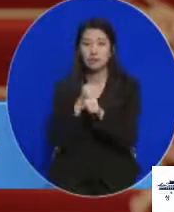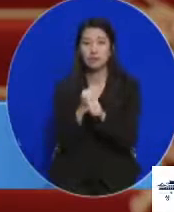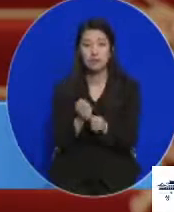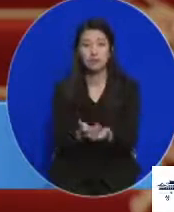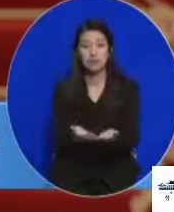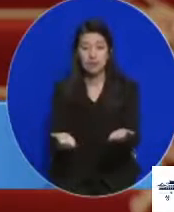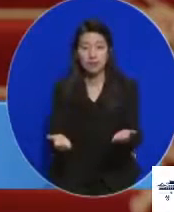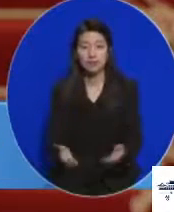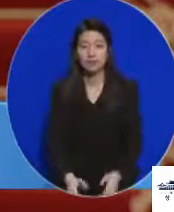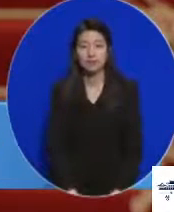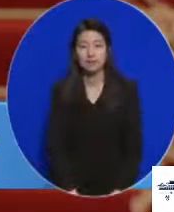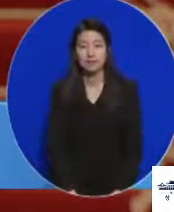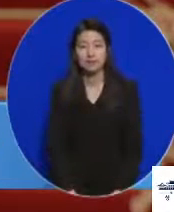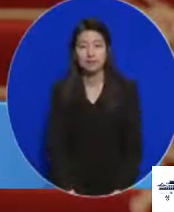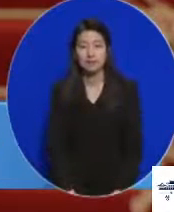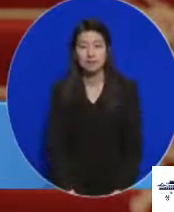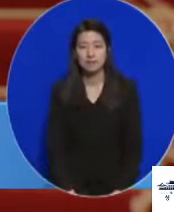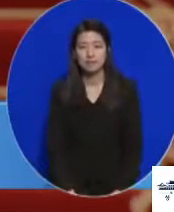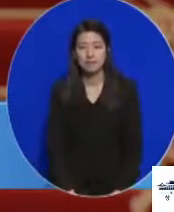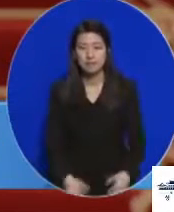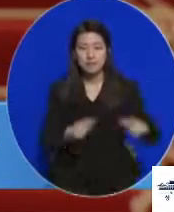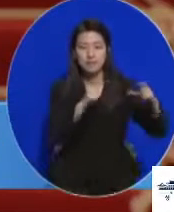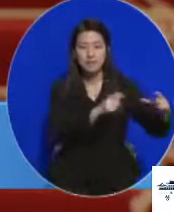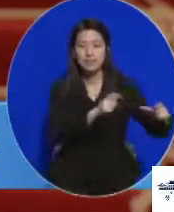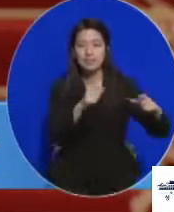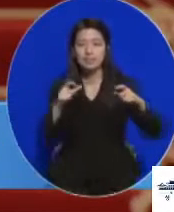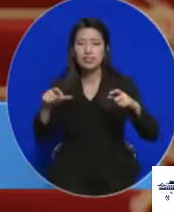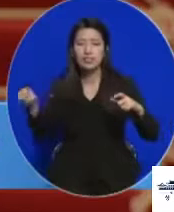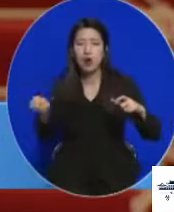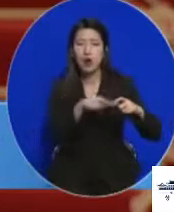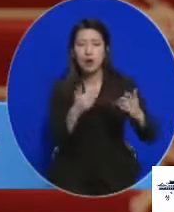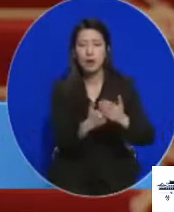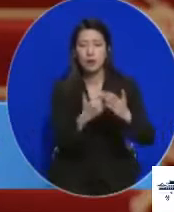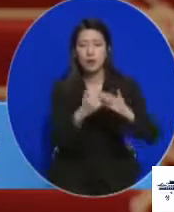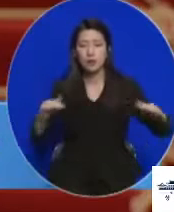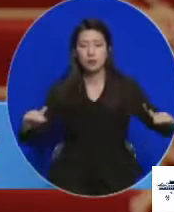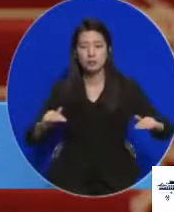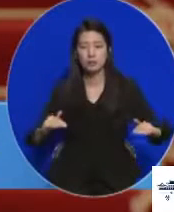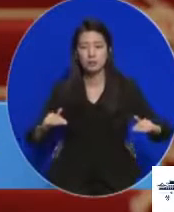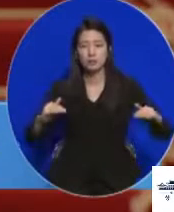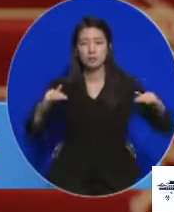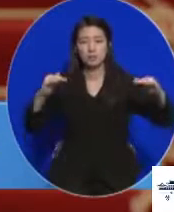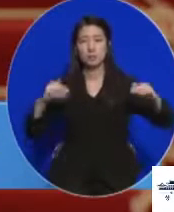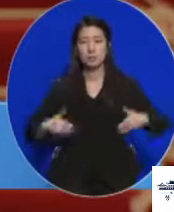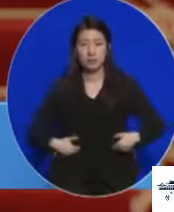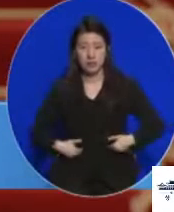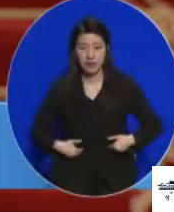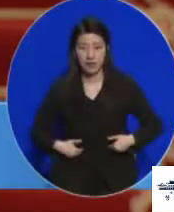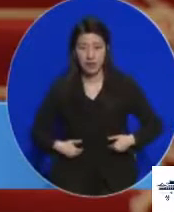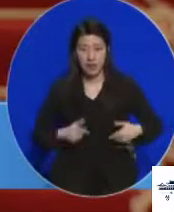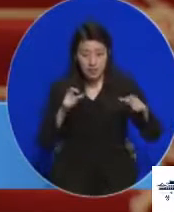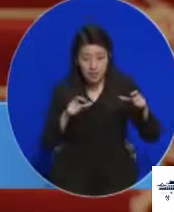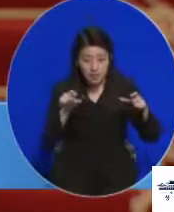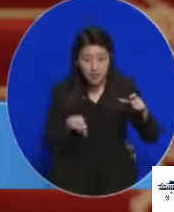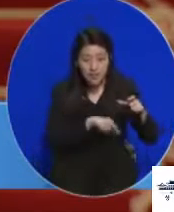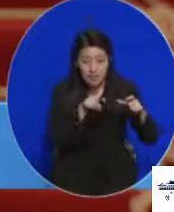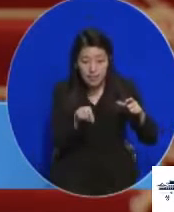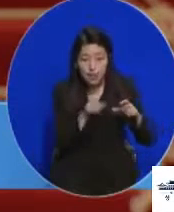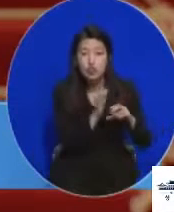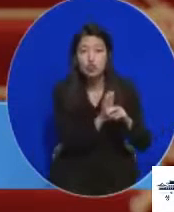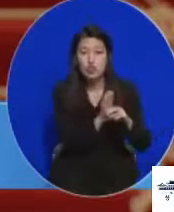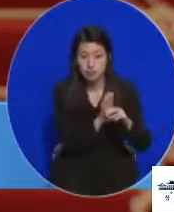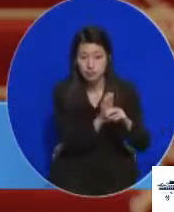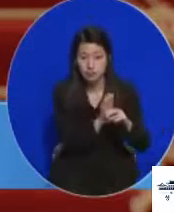한국판 이유 질의 중점을 지역 분양 두 줄에 두겠습니다 지역이 주체가 되어